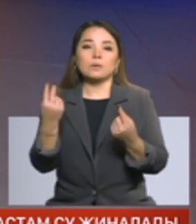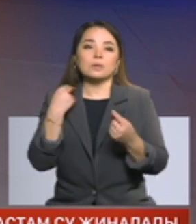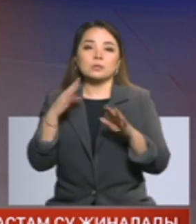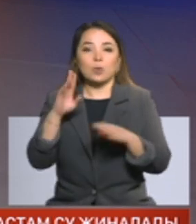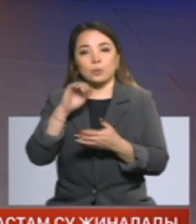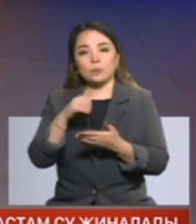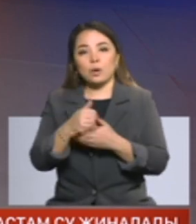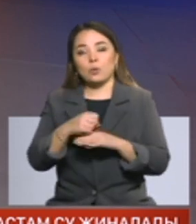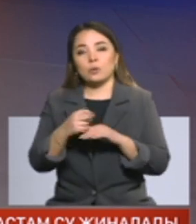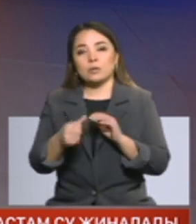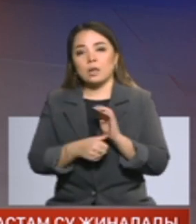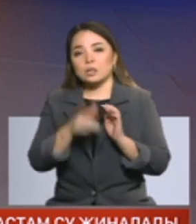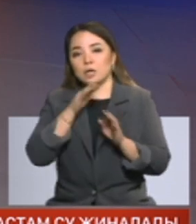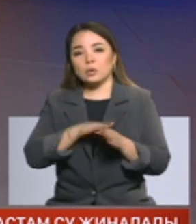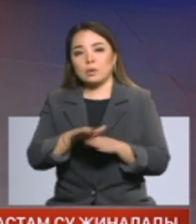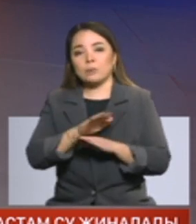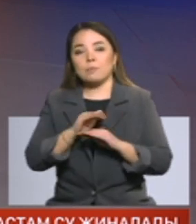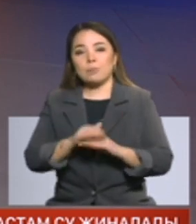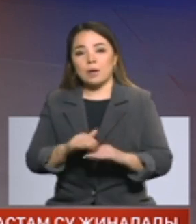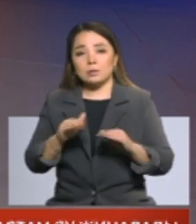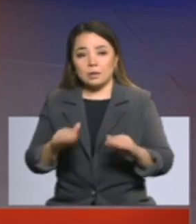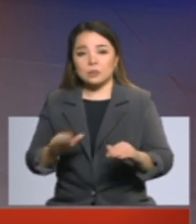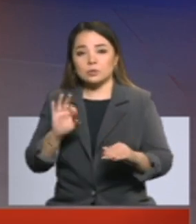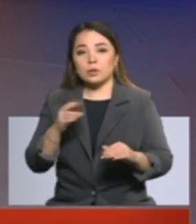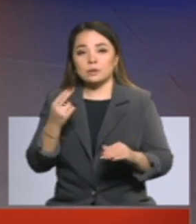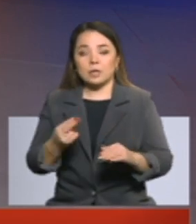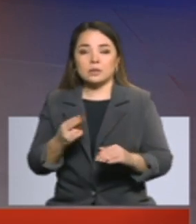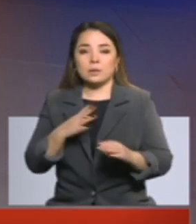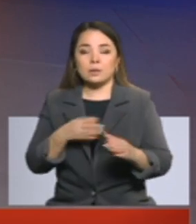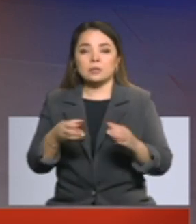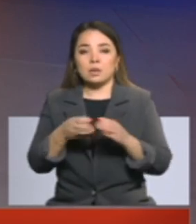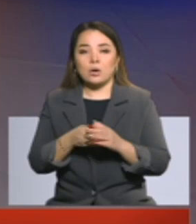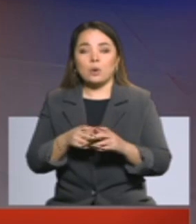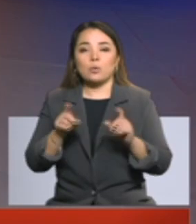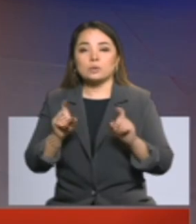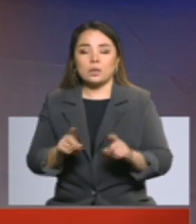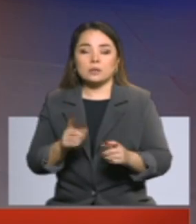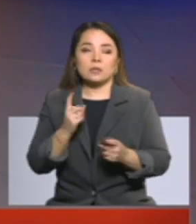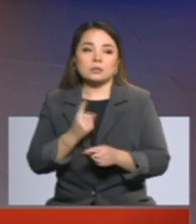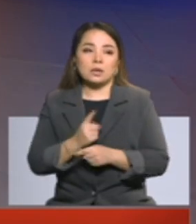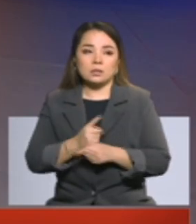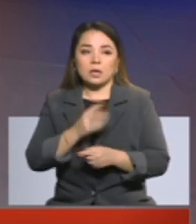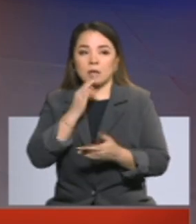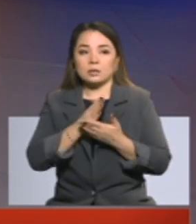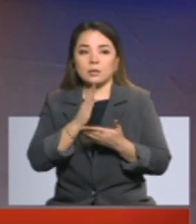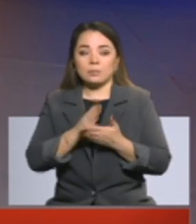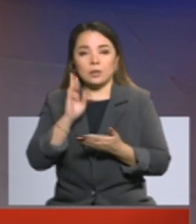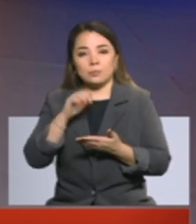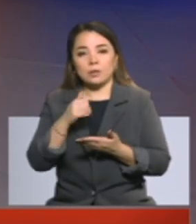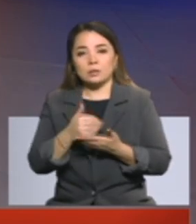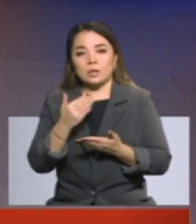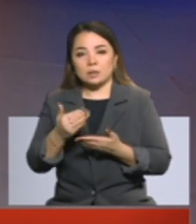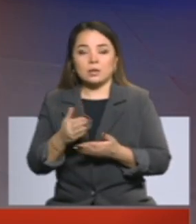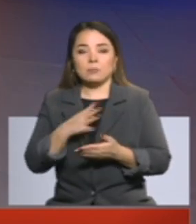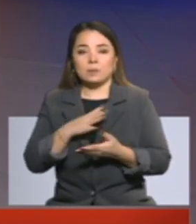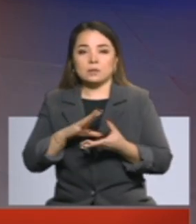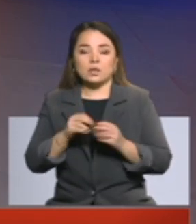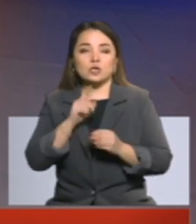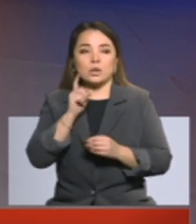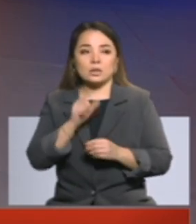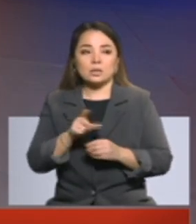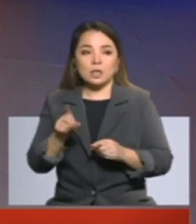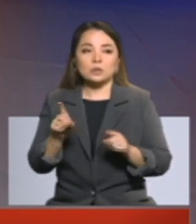Ұлыбритания үкіметі 16 жасқа толмаған балаларға әлеуметтік желілерде отыруға тыйым салуы мүмкін. Биліктегілер жас